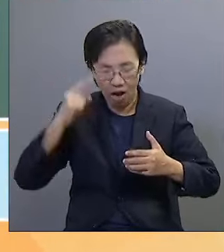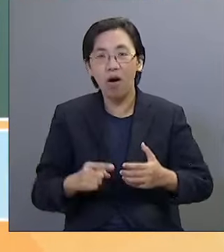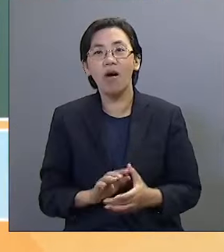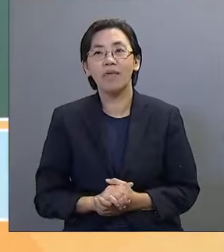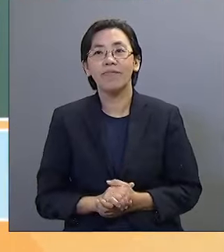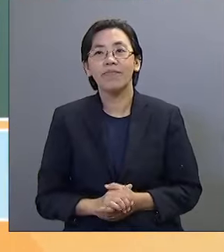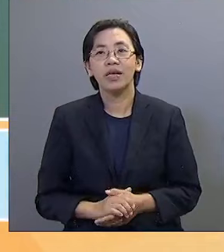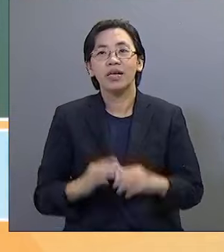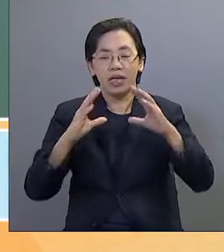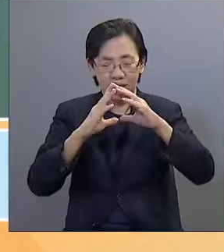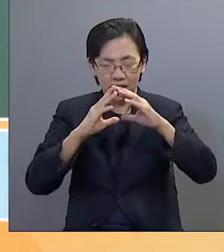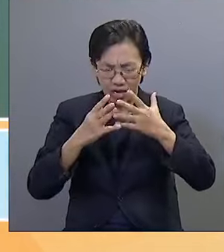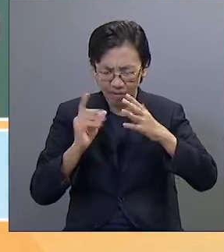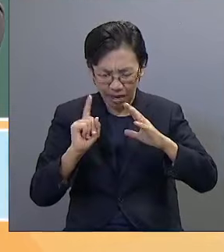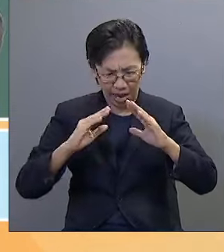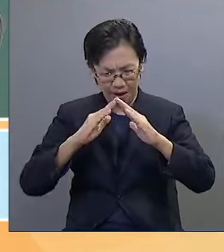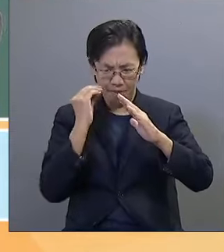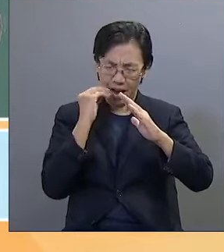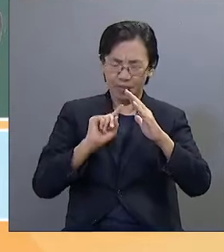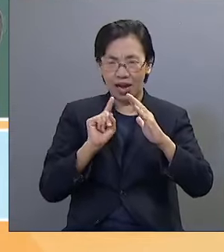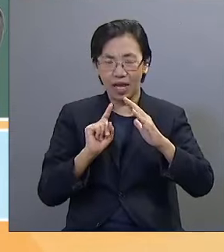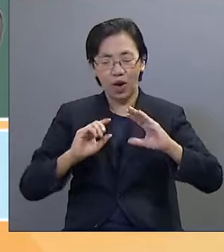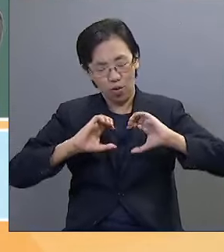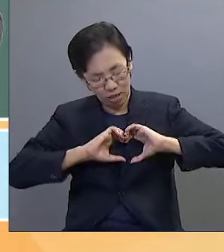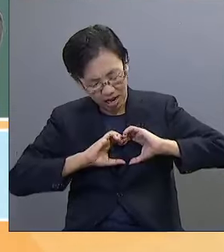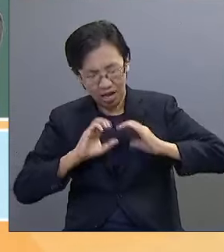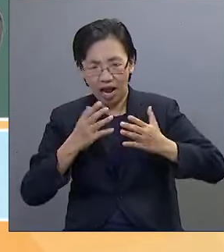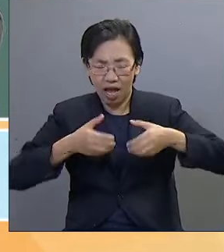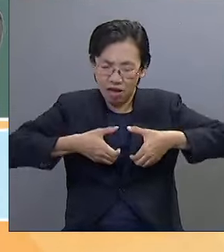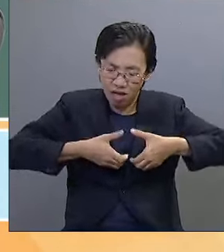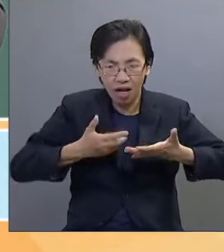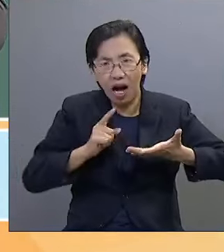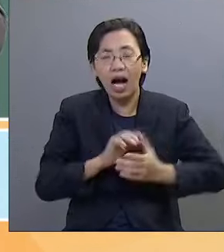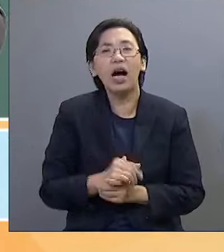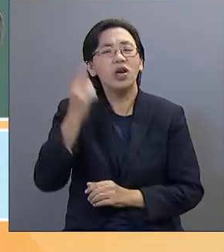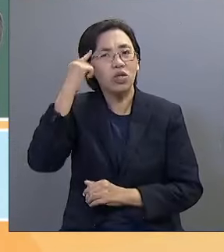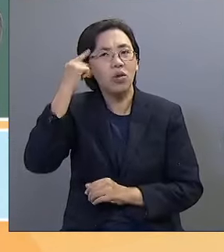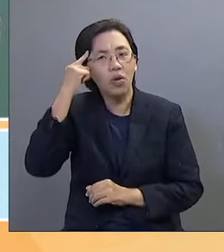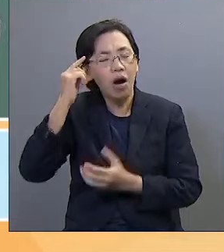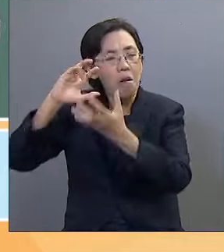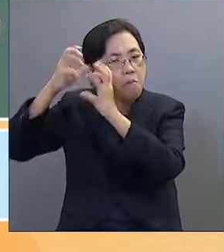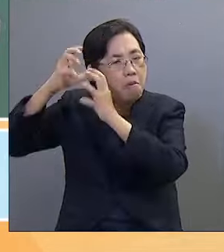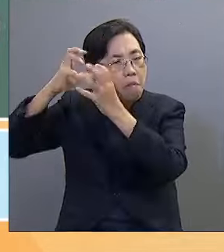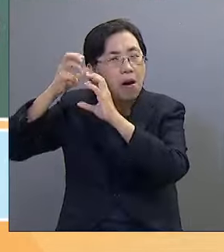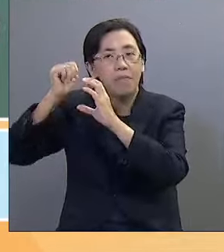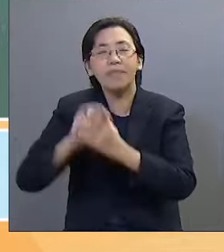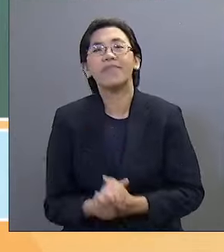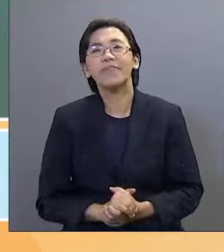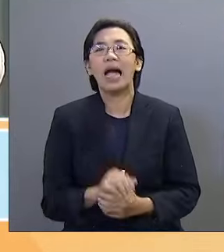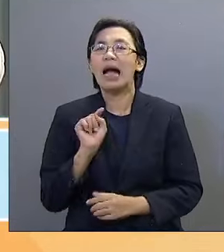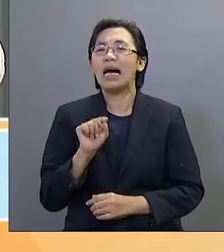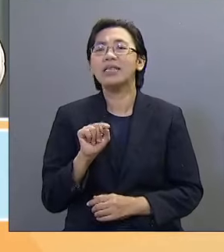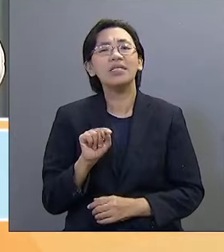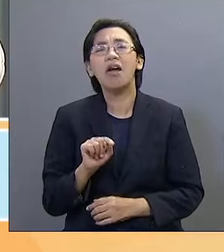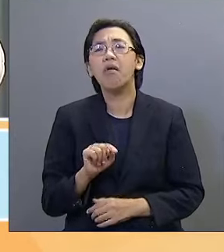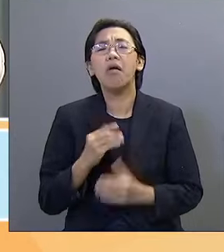ป็นบ้านเราก็ต้องดูว่าบ้านเป็นยังไงพอเป็นหัวใจปุ๊บเราก็ต้องคอนโทรลส่วนประสาทของเราให้ทำมือให้เหมือน ซึ่งอันนี้ก็คือสามารถทำ